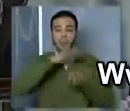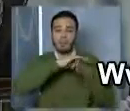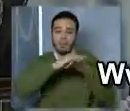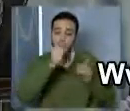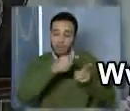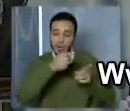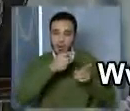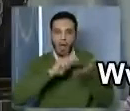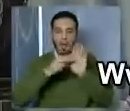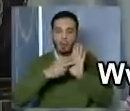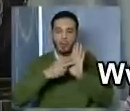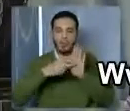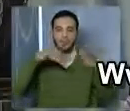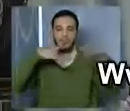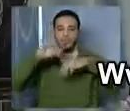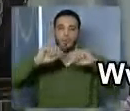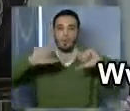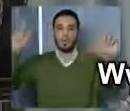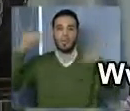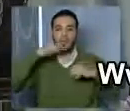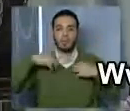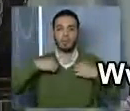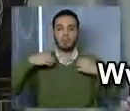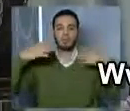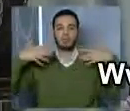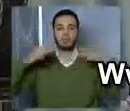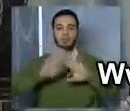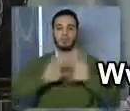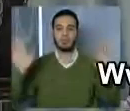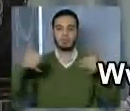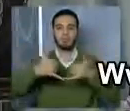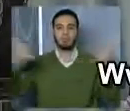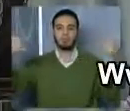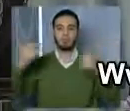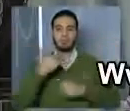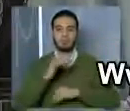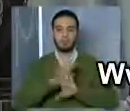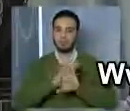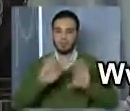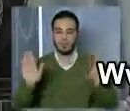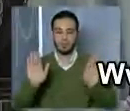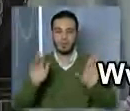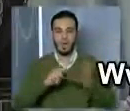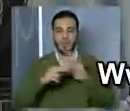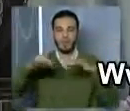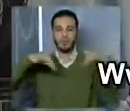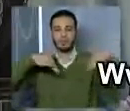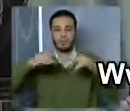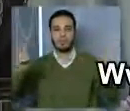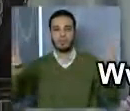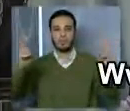عربات مكشوفه ووقفوا على الطريق نصفين، ووقفوا على الطريق أيها